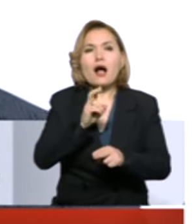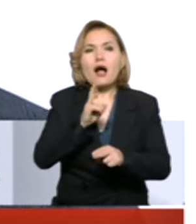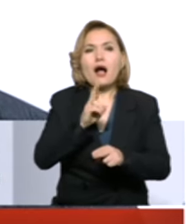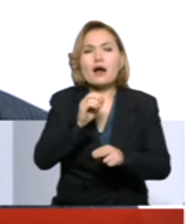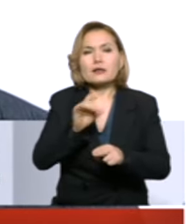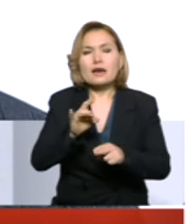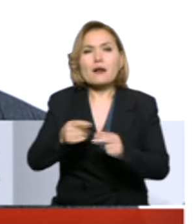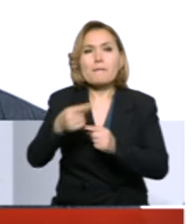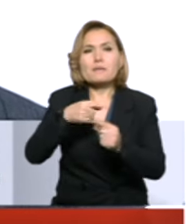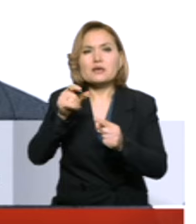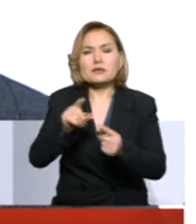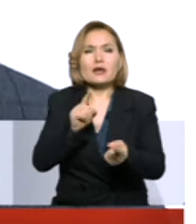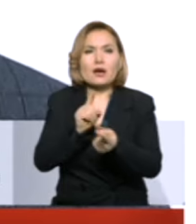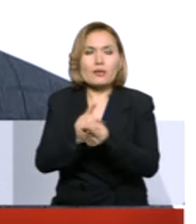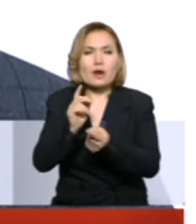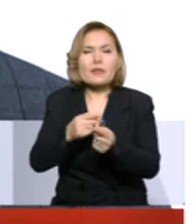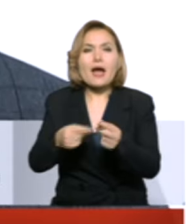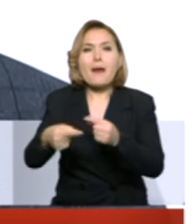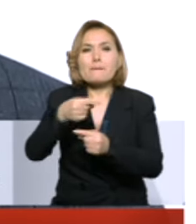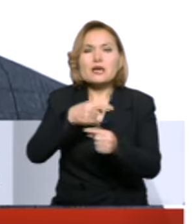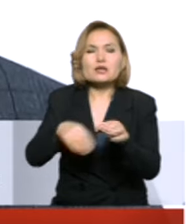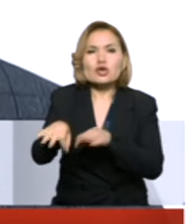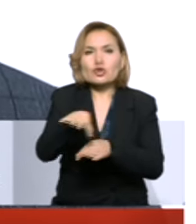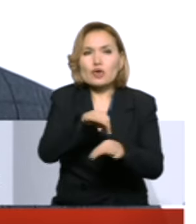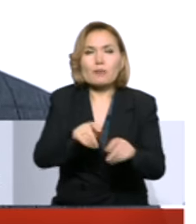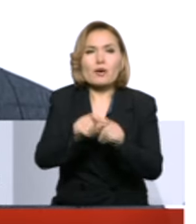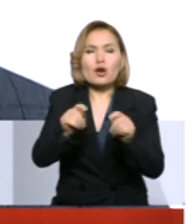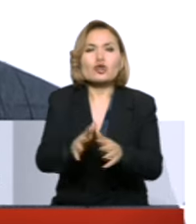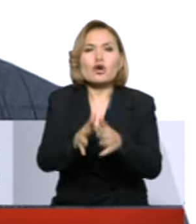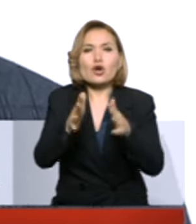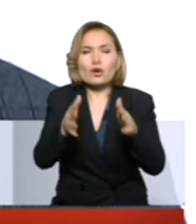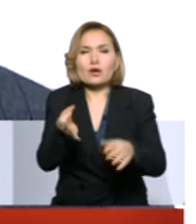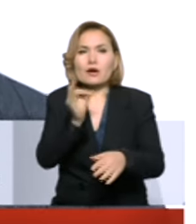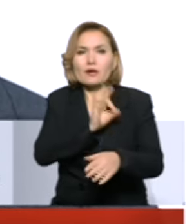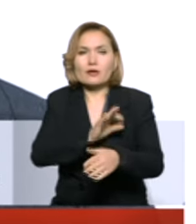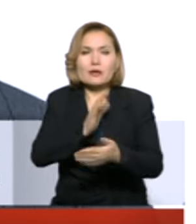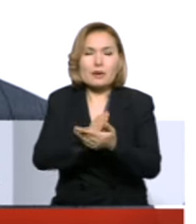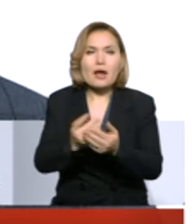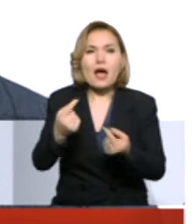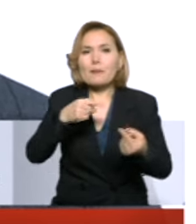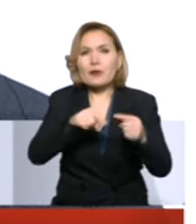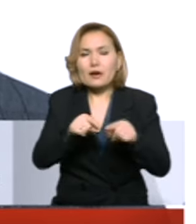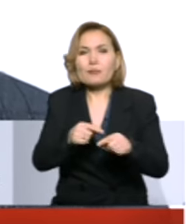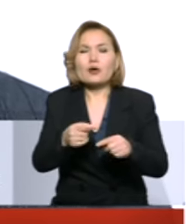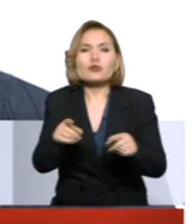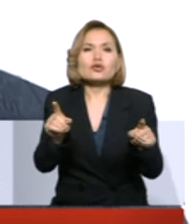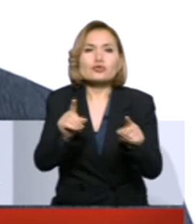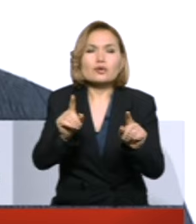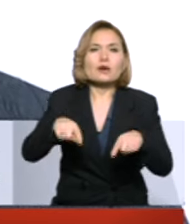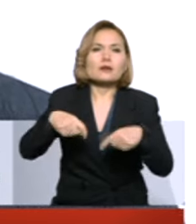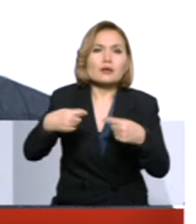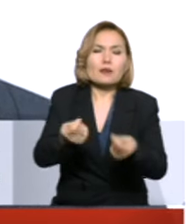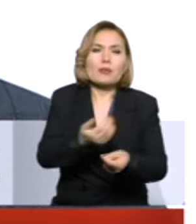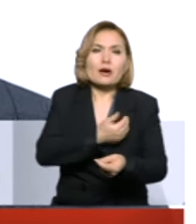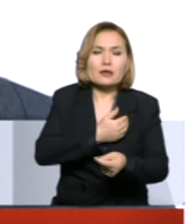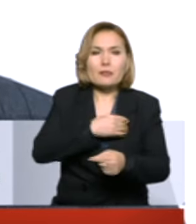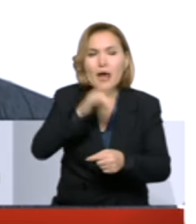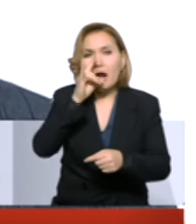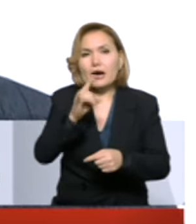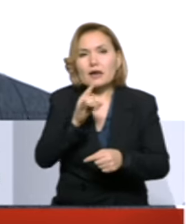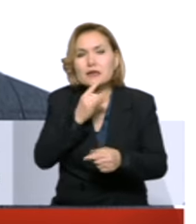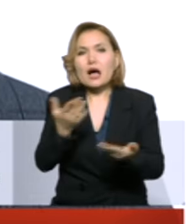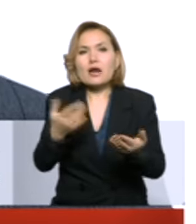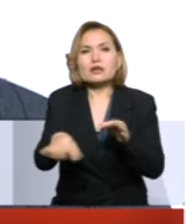Бұл пікір алмасып, түрлі бизнес жобаларды талқылау үшін керемет алаң болмақ. Яғни бір-бірімізге не бере аламыз? Қатарда немесе Қазақстанда